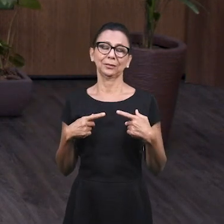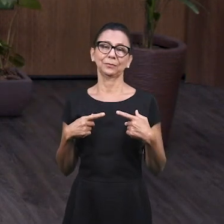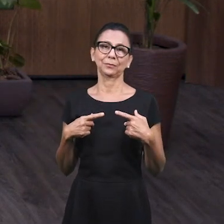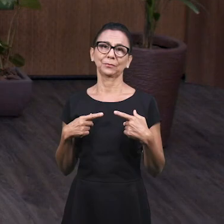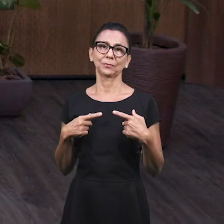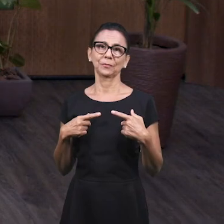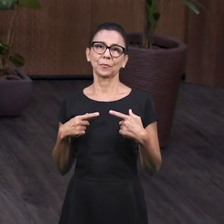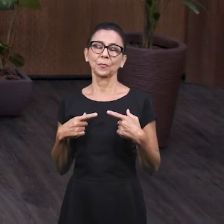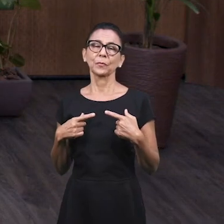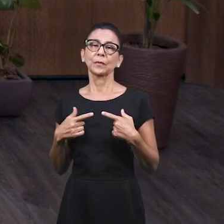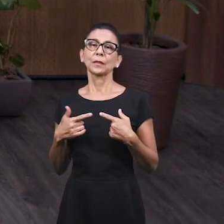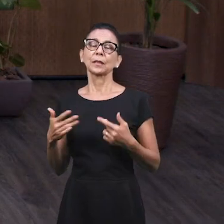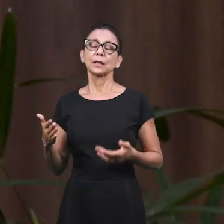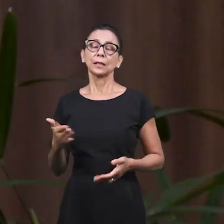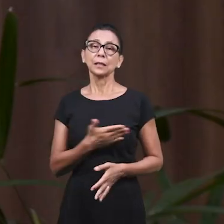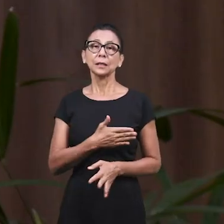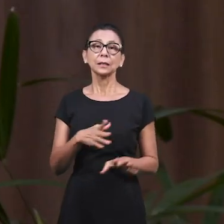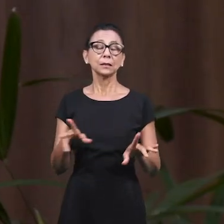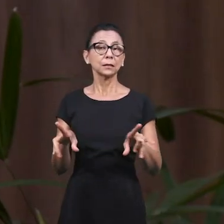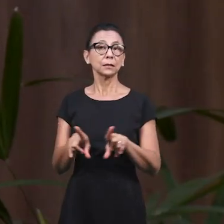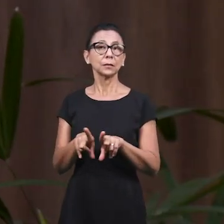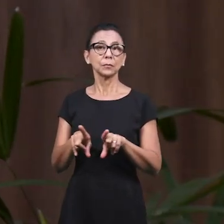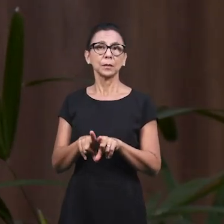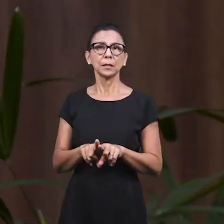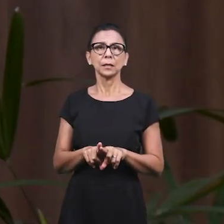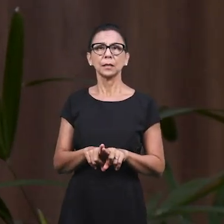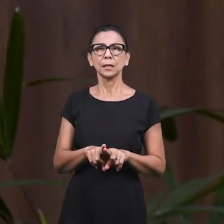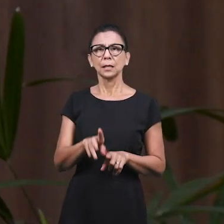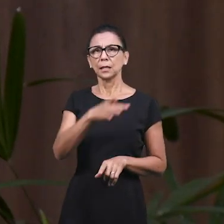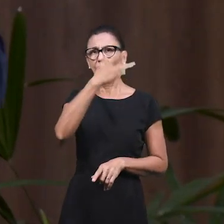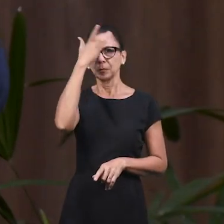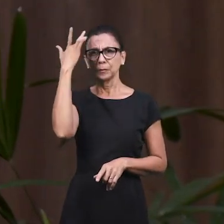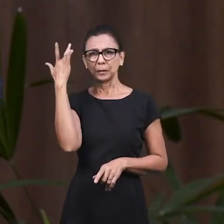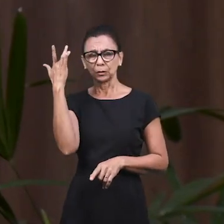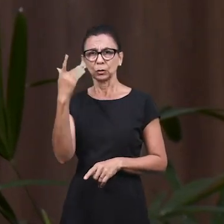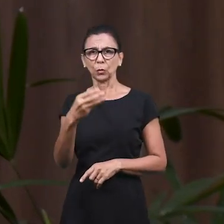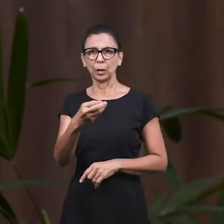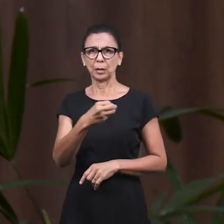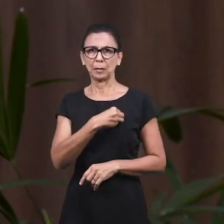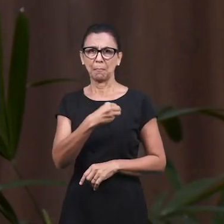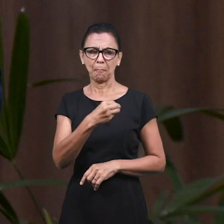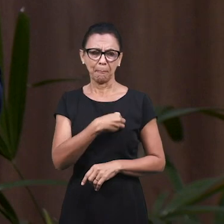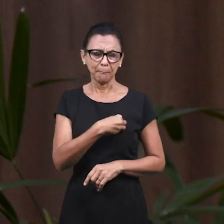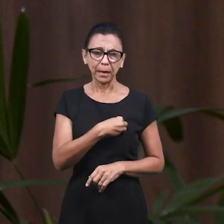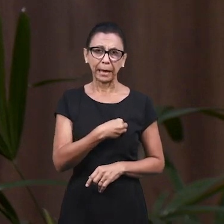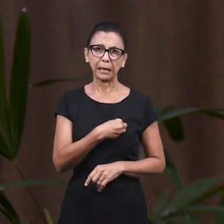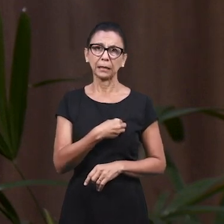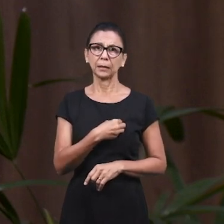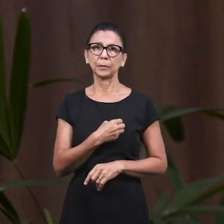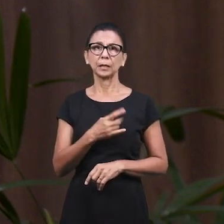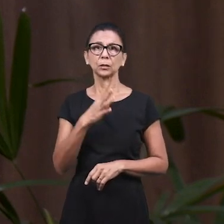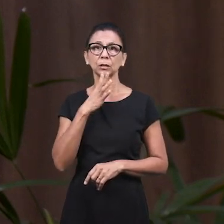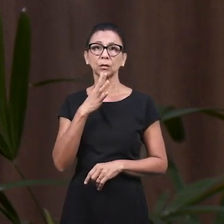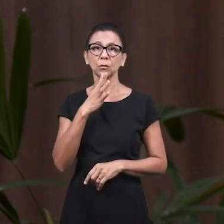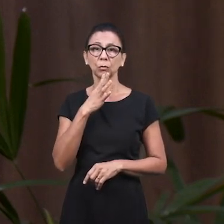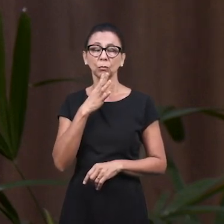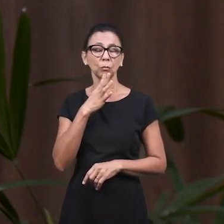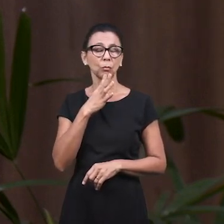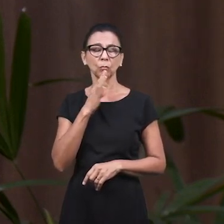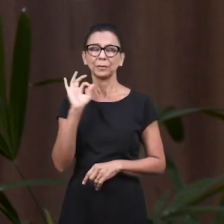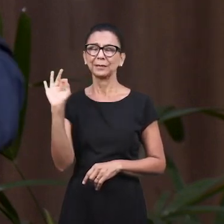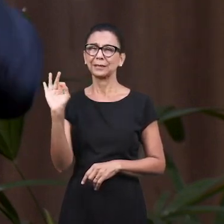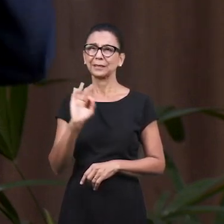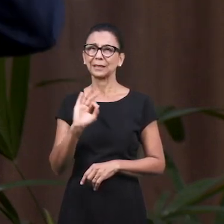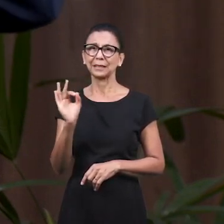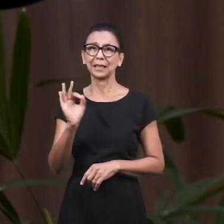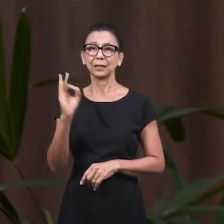pécheur. Au pécheur, c'est lui qui est aveugle et spirituellement, c'est celui qui n'a pas eu encore